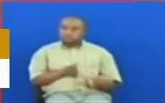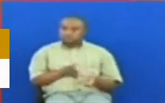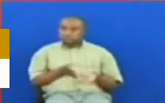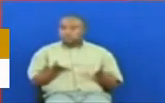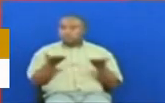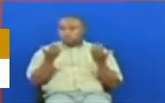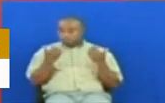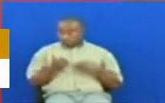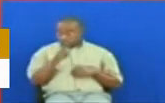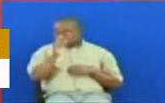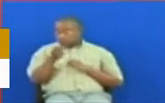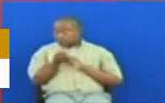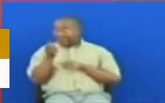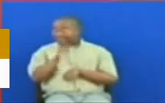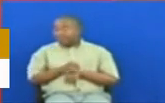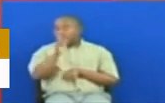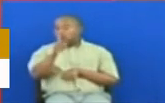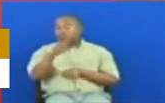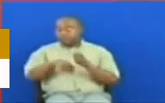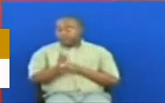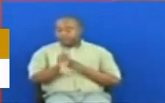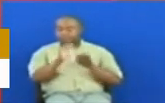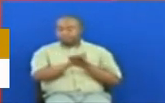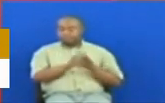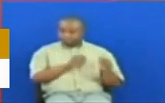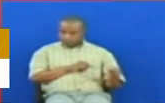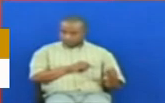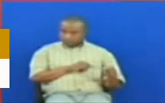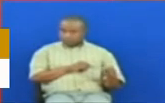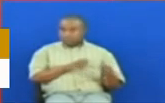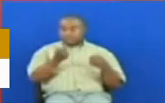persons throughout United Republic of Tanzania. Kwa hiyo mimi